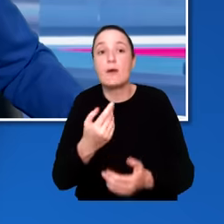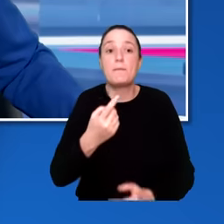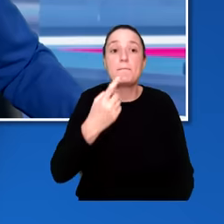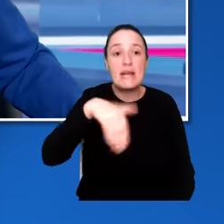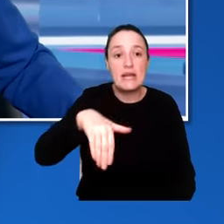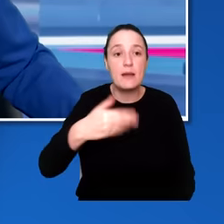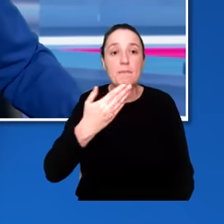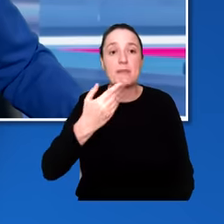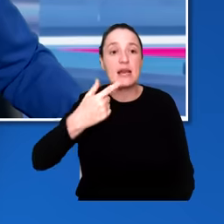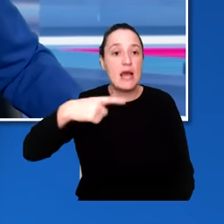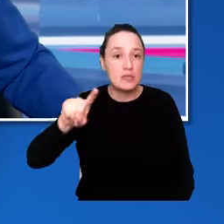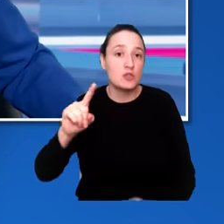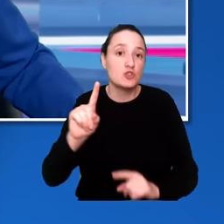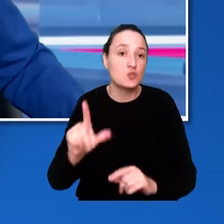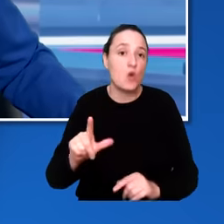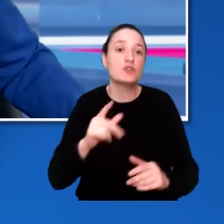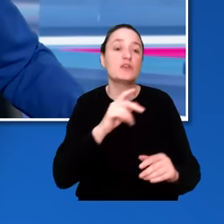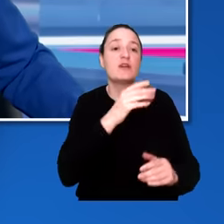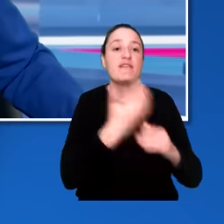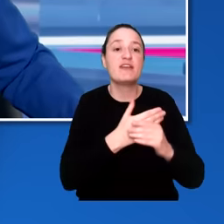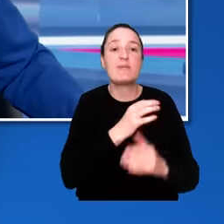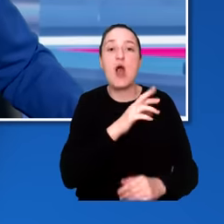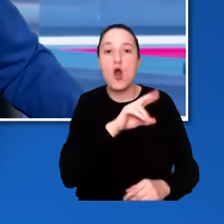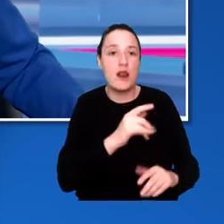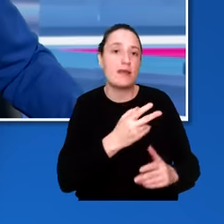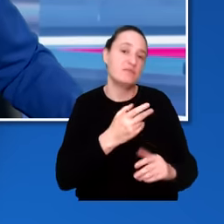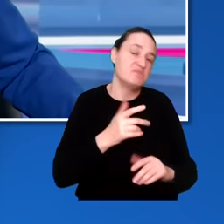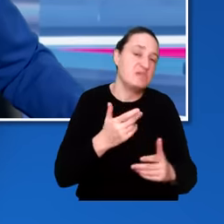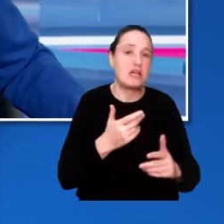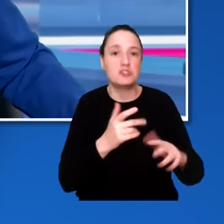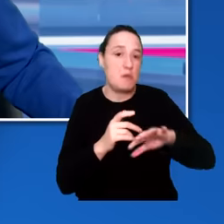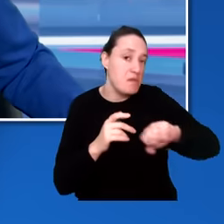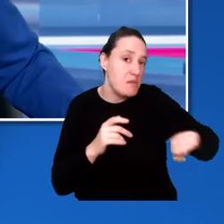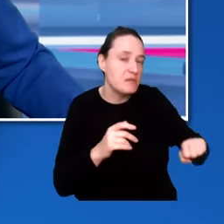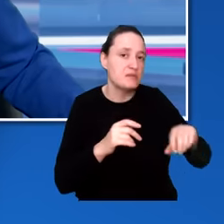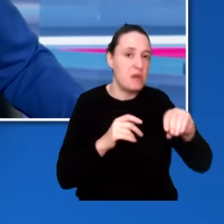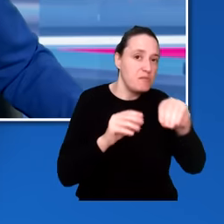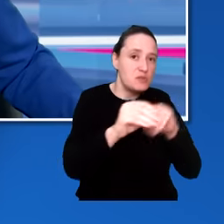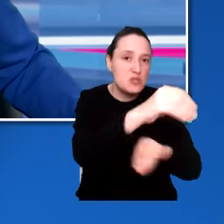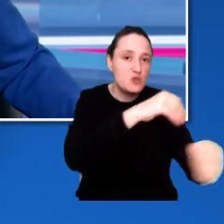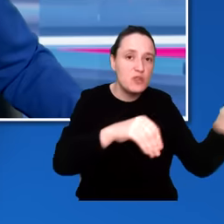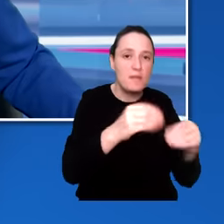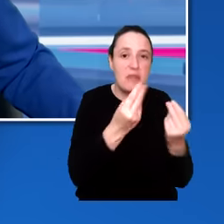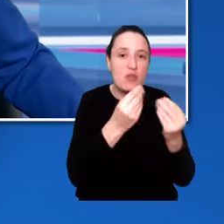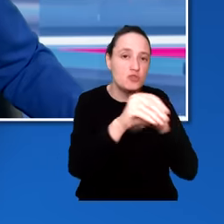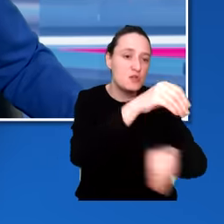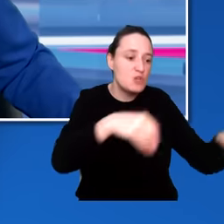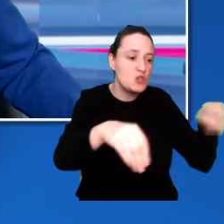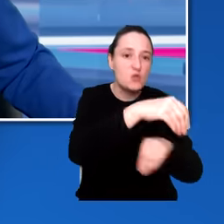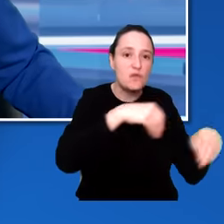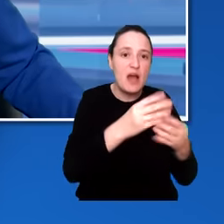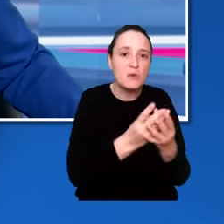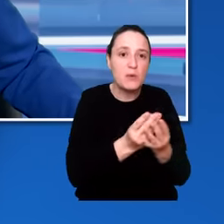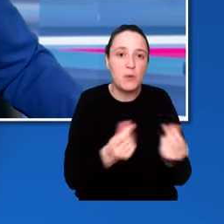w Orlenie gdzieś bokiem przez jakieś lewe interesy przesunięty, nie wiadomo gdzie, zniknęły pieniądze. I żeby to, się jeszcze